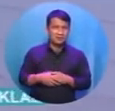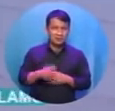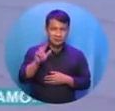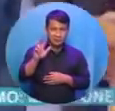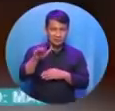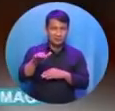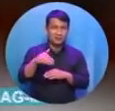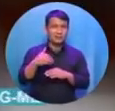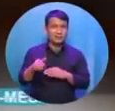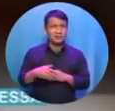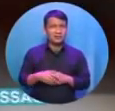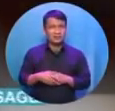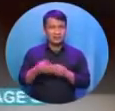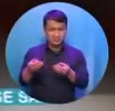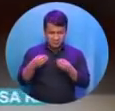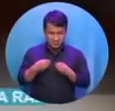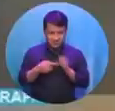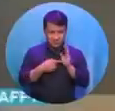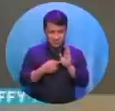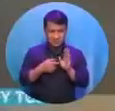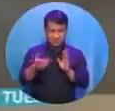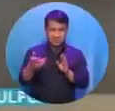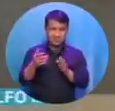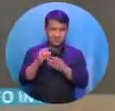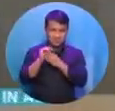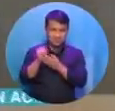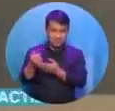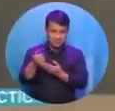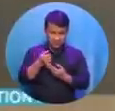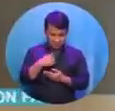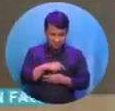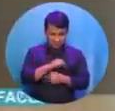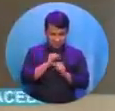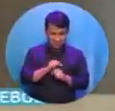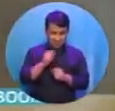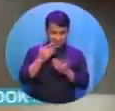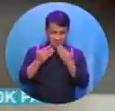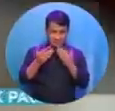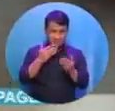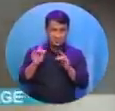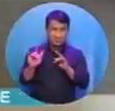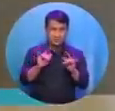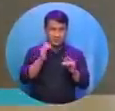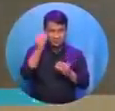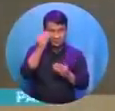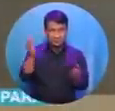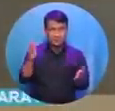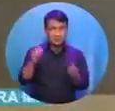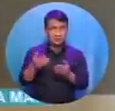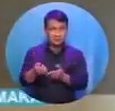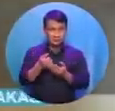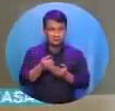o'clock. Natanggap po na po yung random. Maraming maraming salamat po.